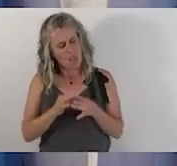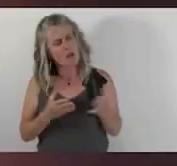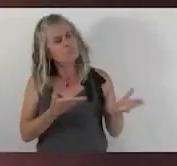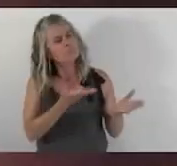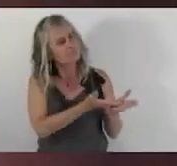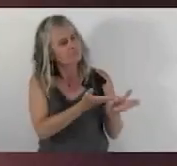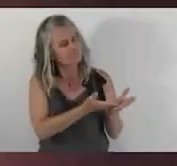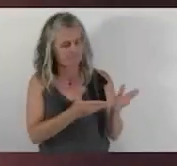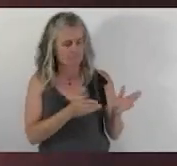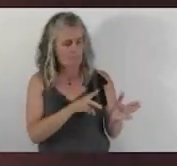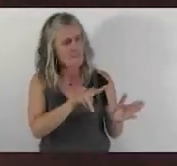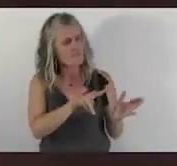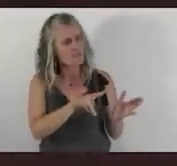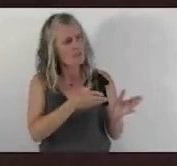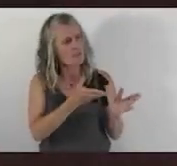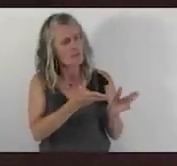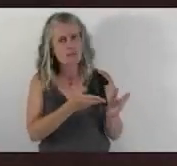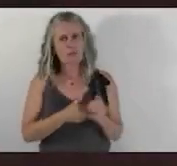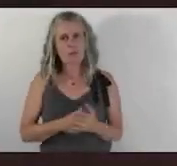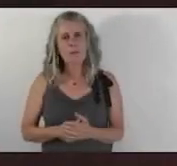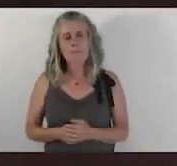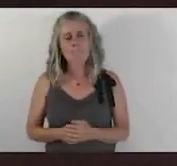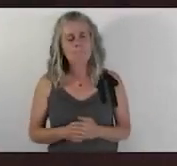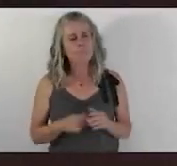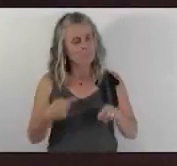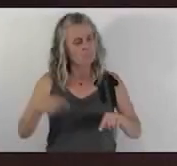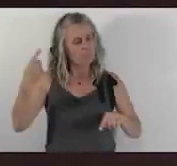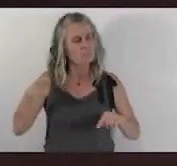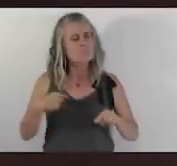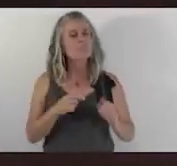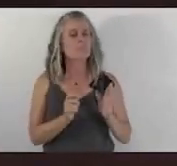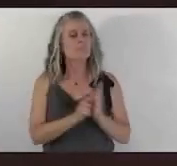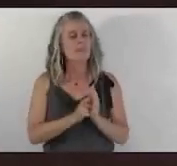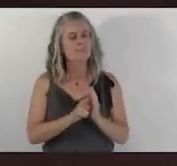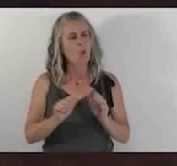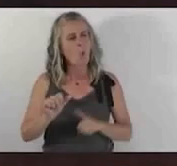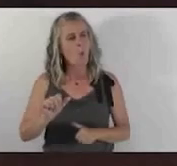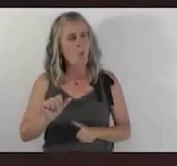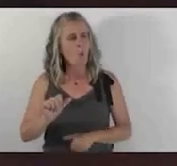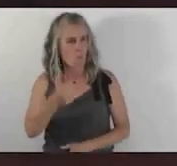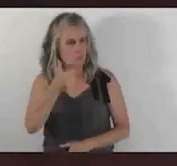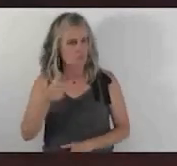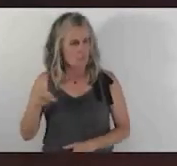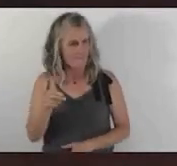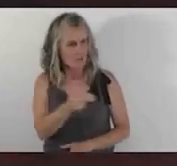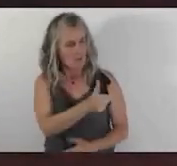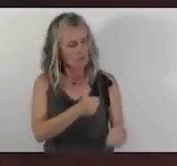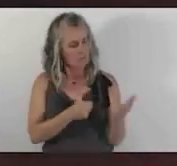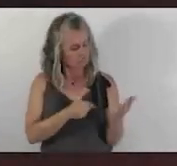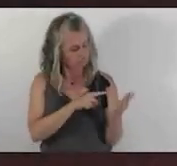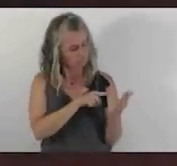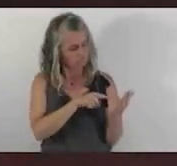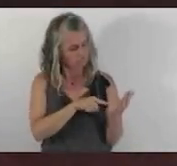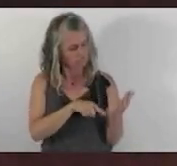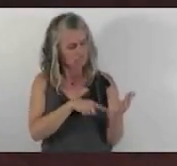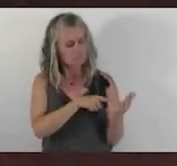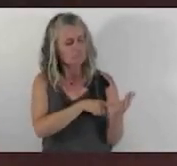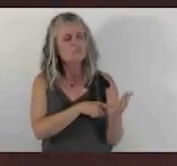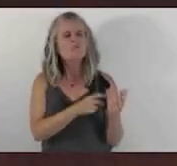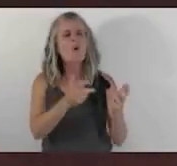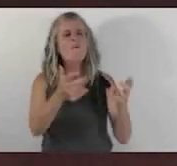concernant le procès-verbal du conseil d'arrondissement du 11 avril, il y a une erreur sur le vœu